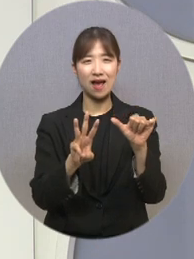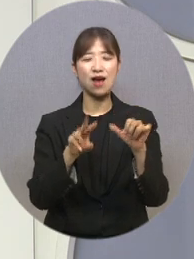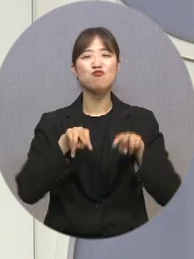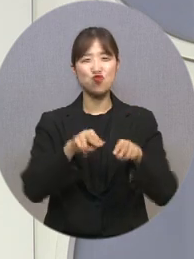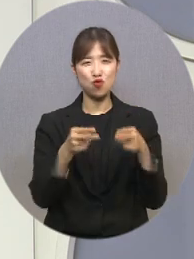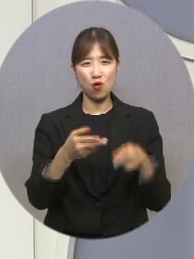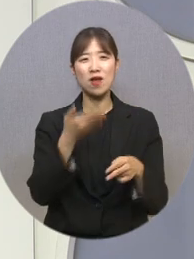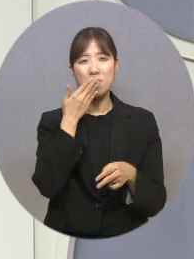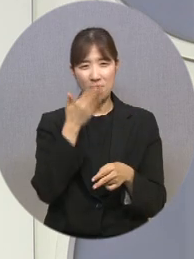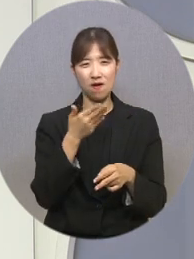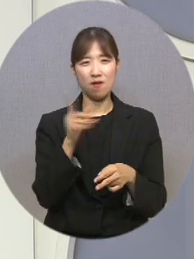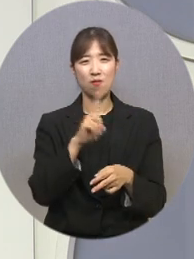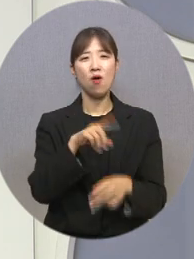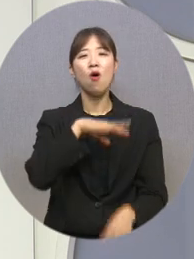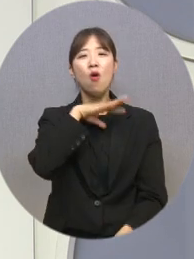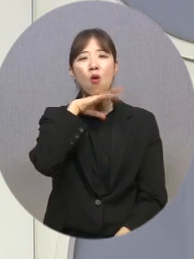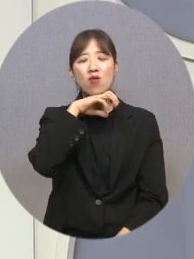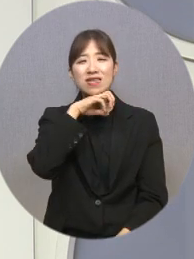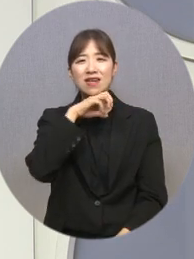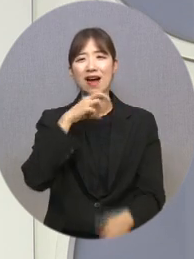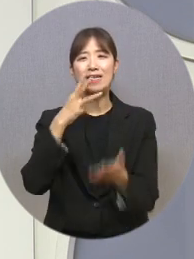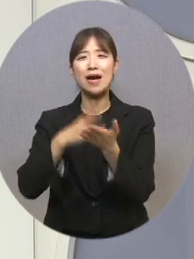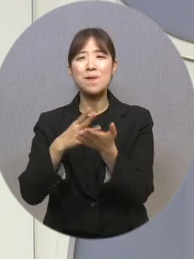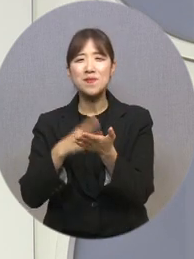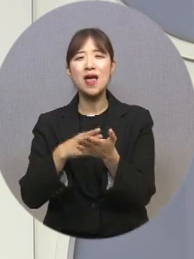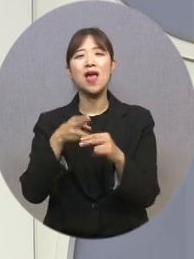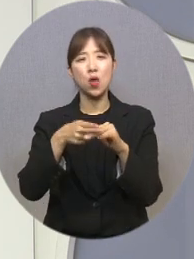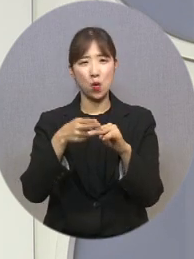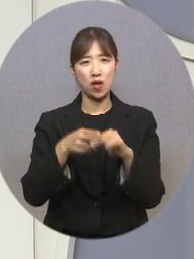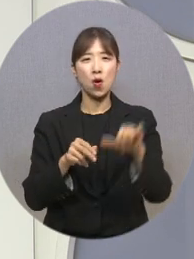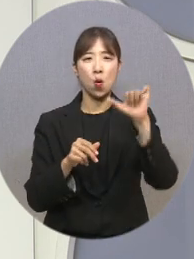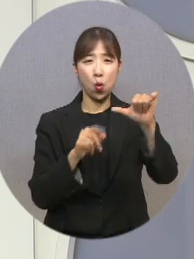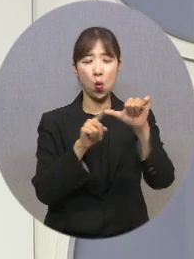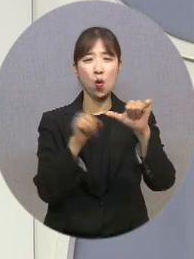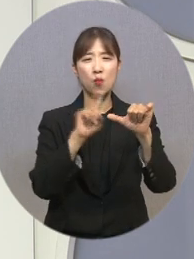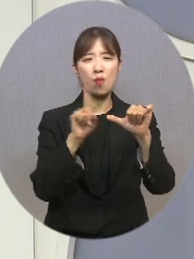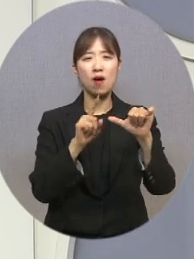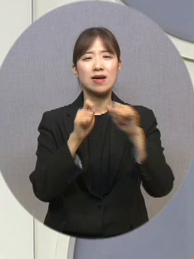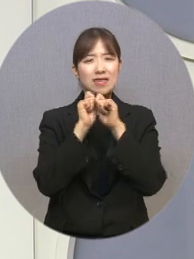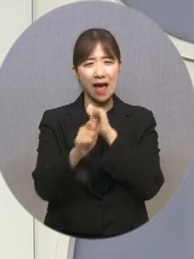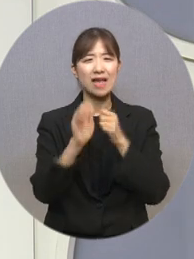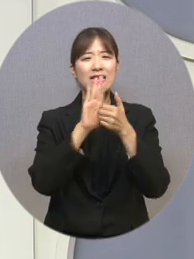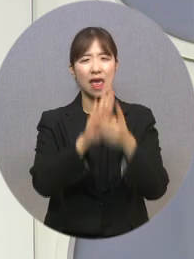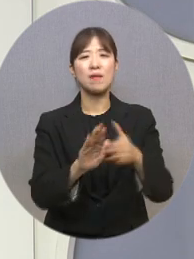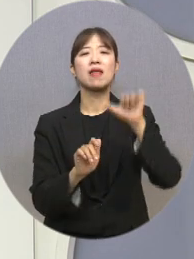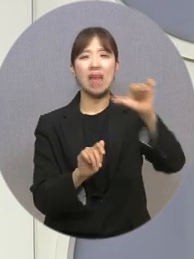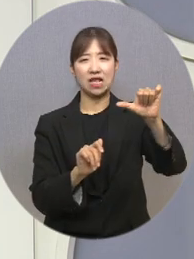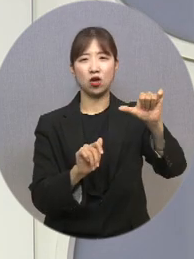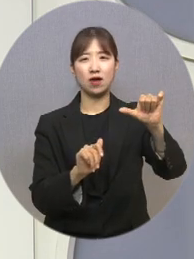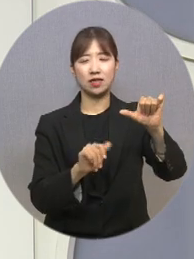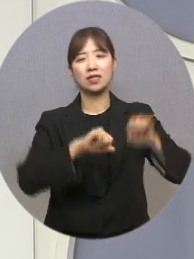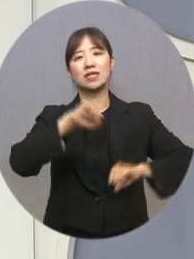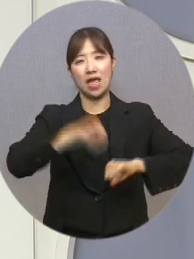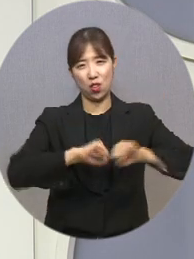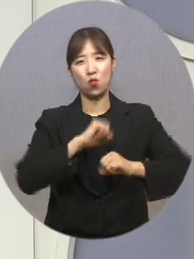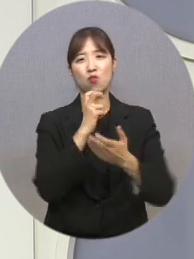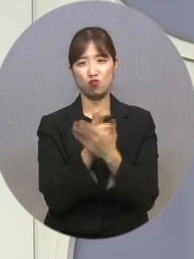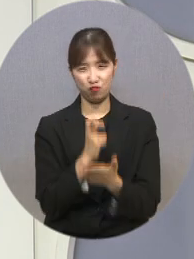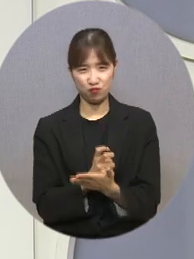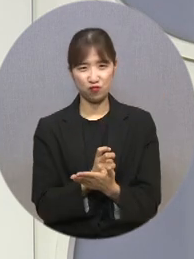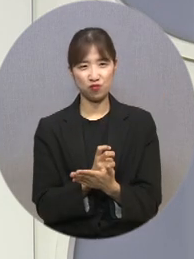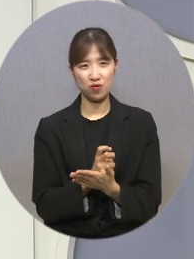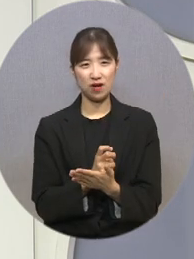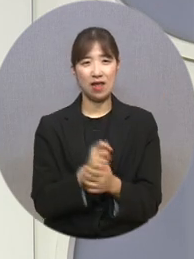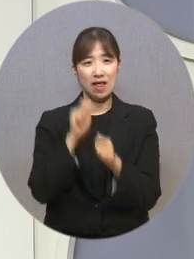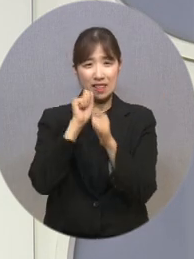얘기하는데 오삼이 뭐냐면 오징어와 삼겹살로 만든 요리인데요. 오 다섯 개가 뭐냐면 사기 예방 다섯 가지 행동 준칙. 그다음에